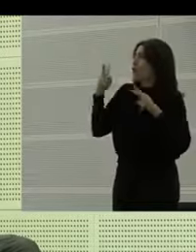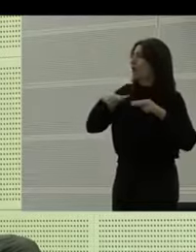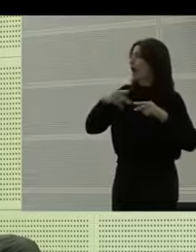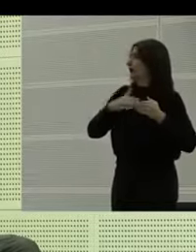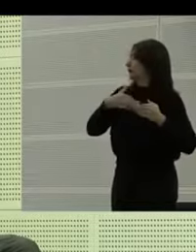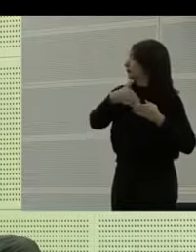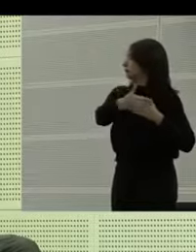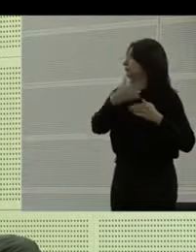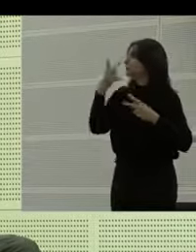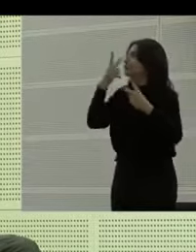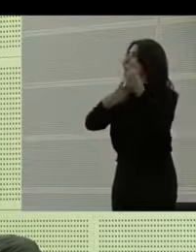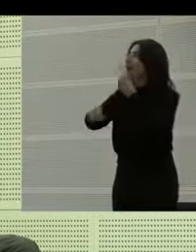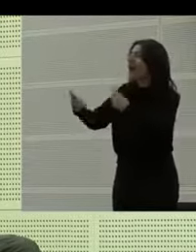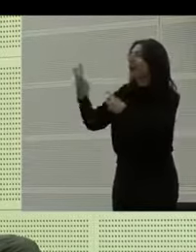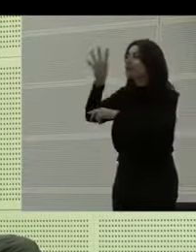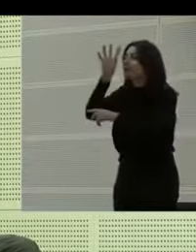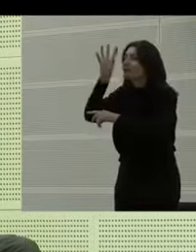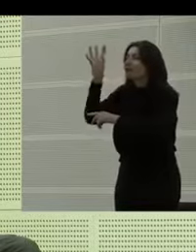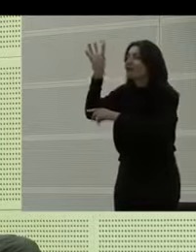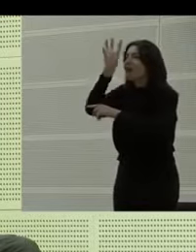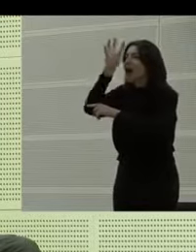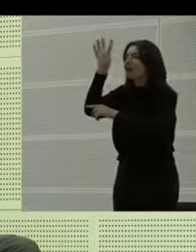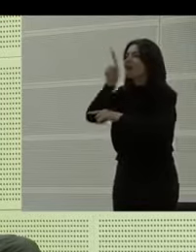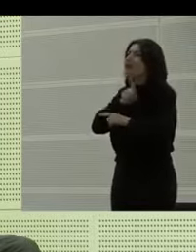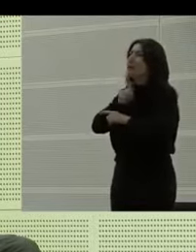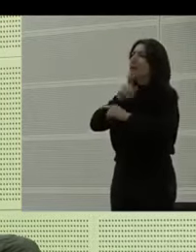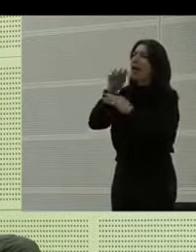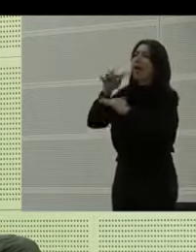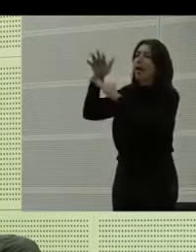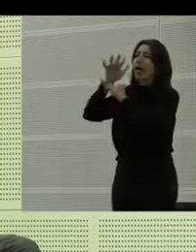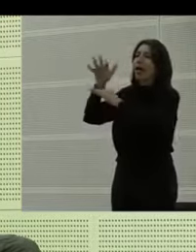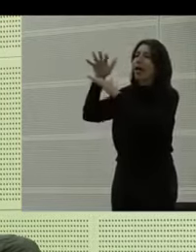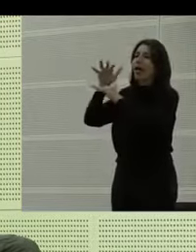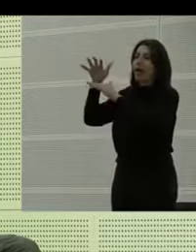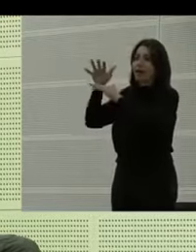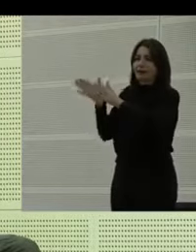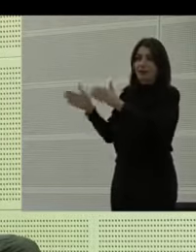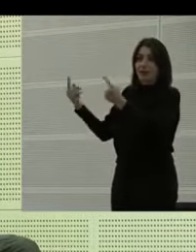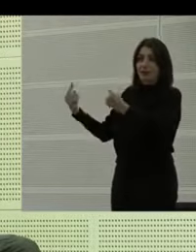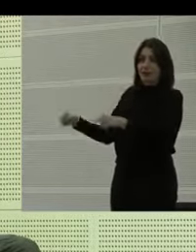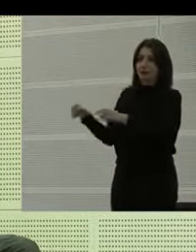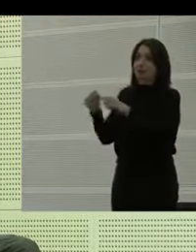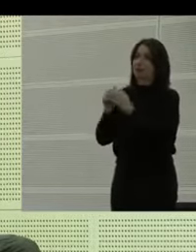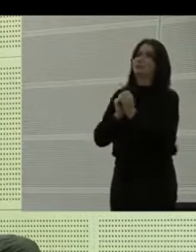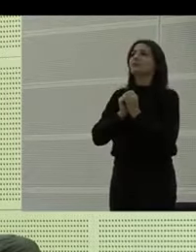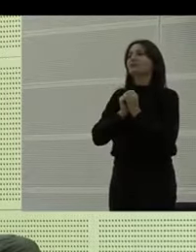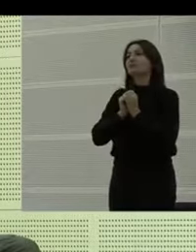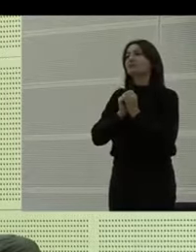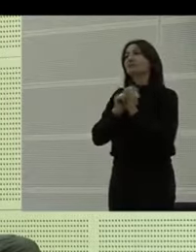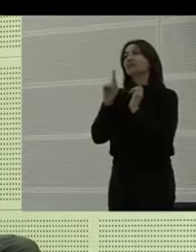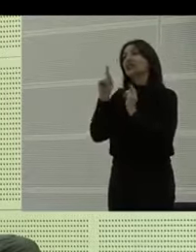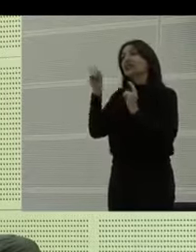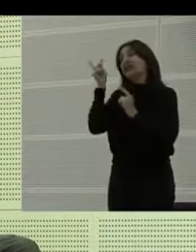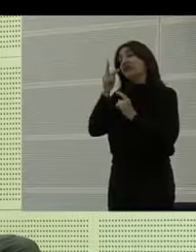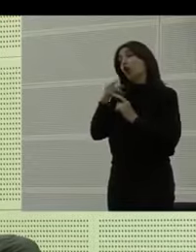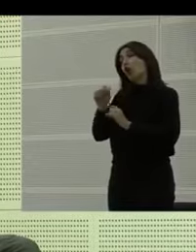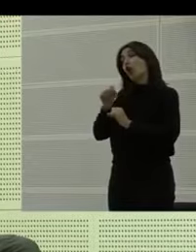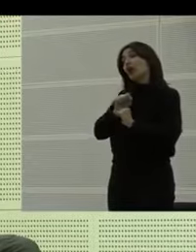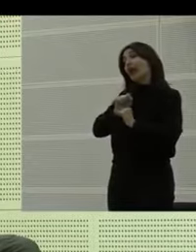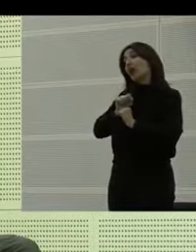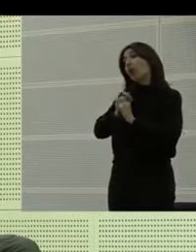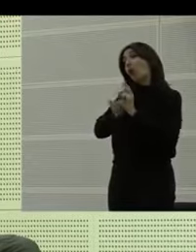un conforto in una fantasia di evasione. Se fossi più mistica,